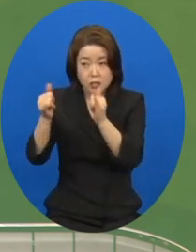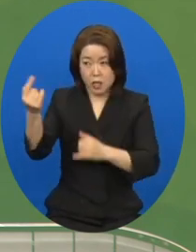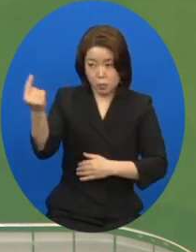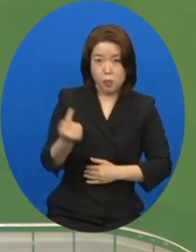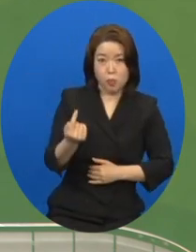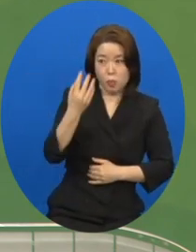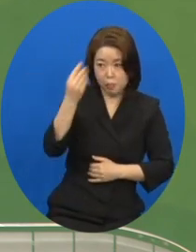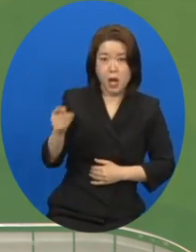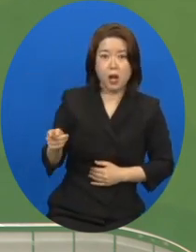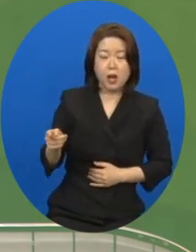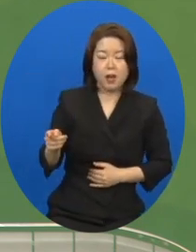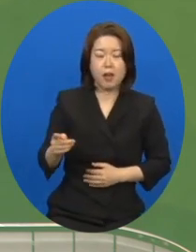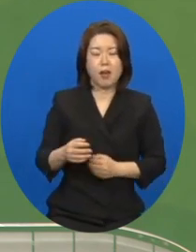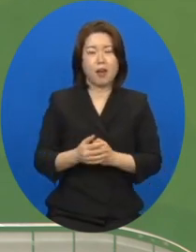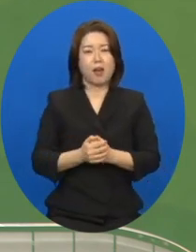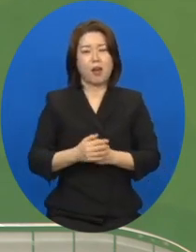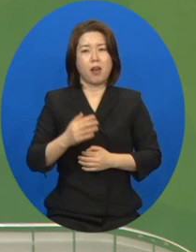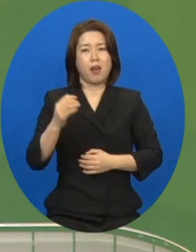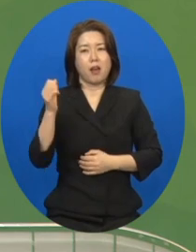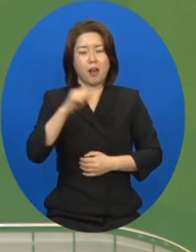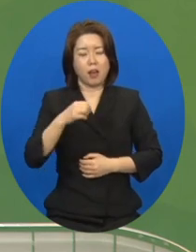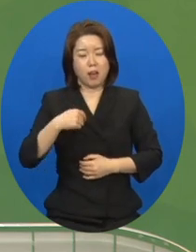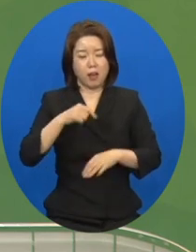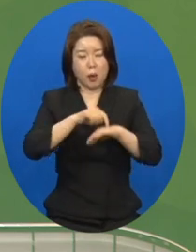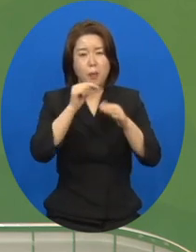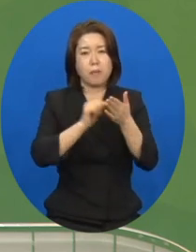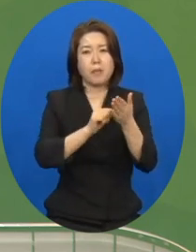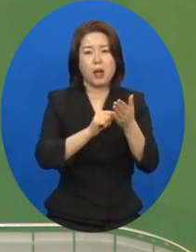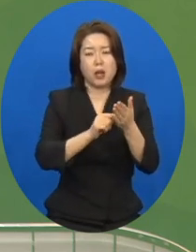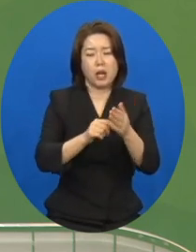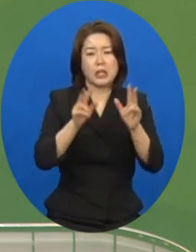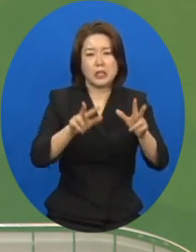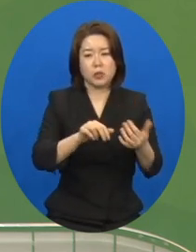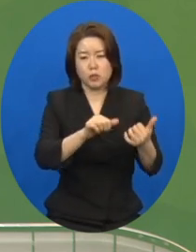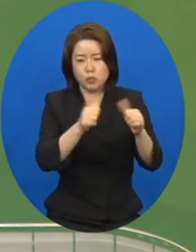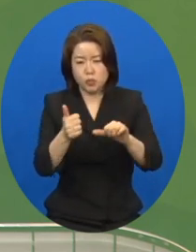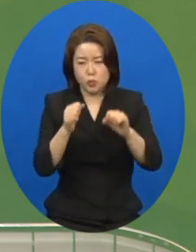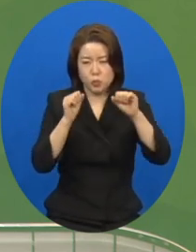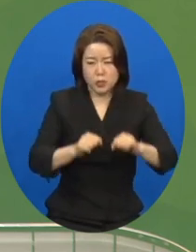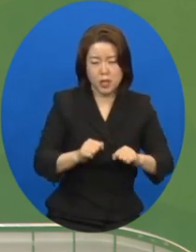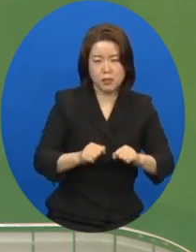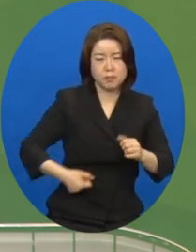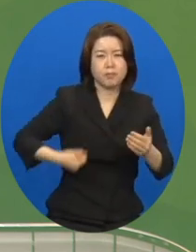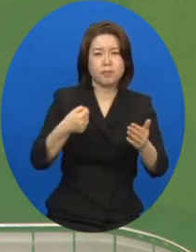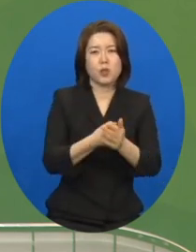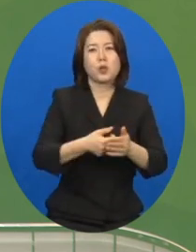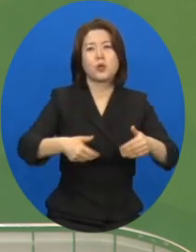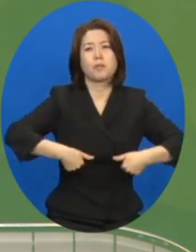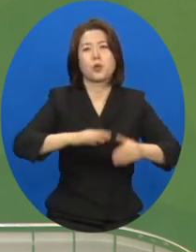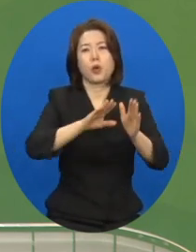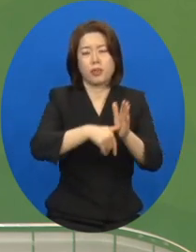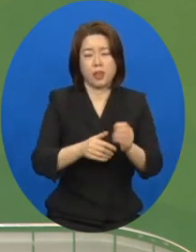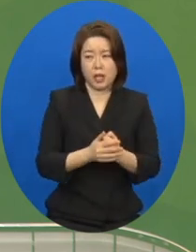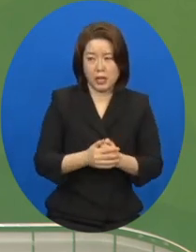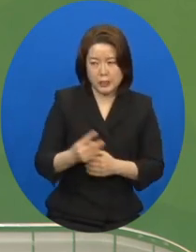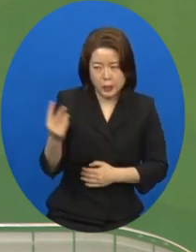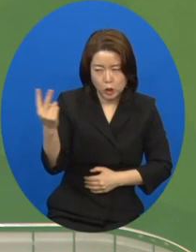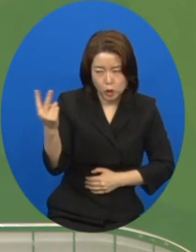그때 라합의 마음에 지금이 죽고 사는 결정을 해야 될 때다. 이